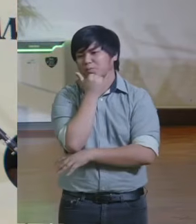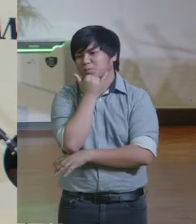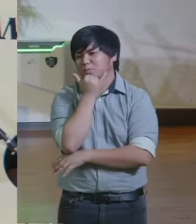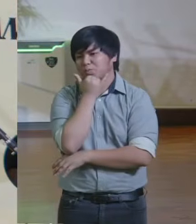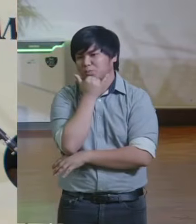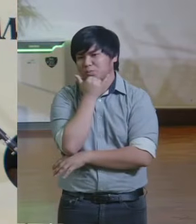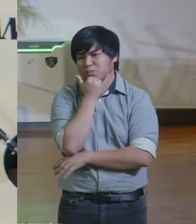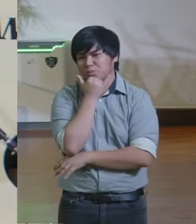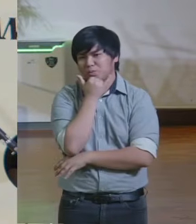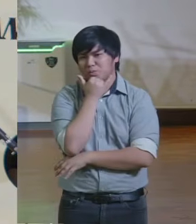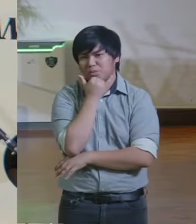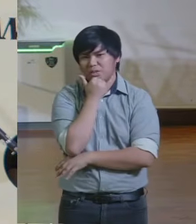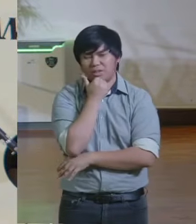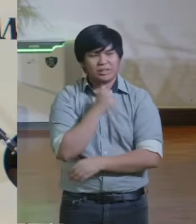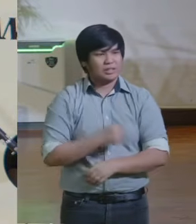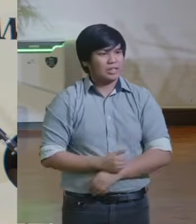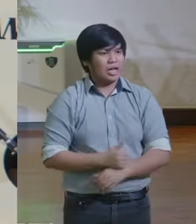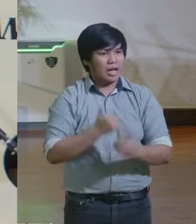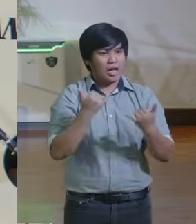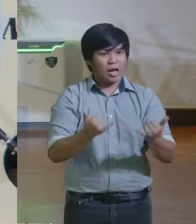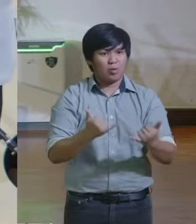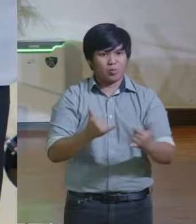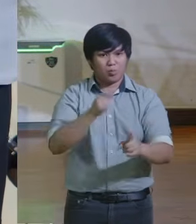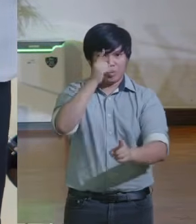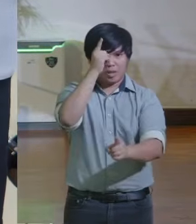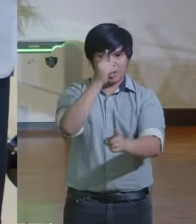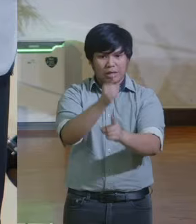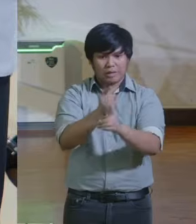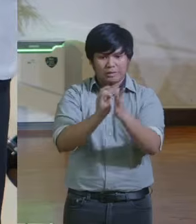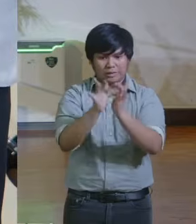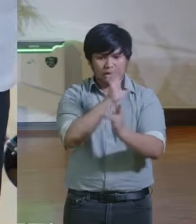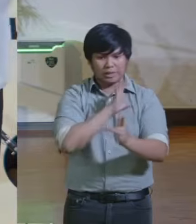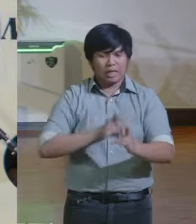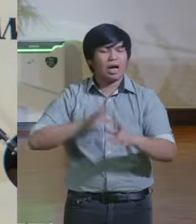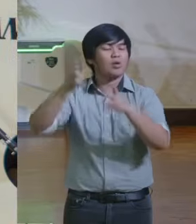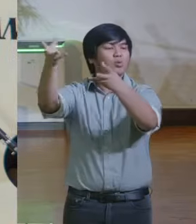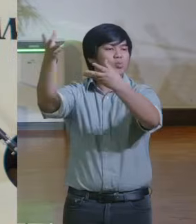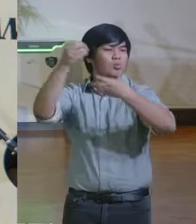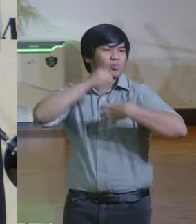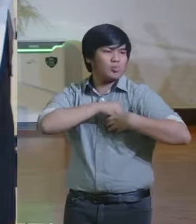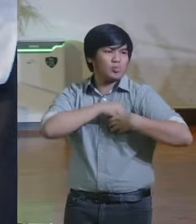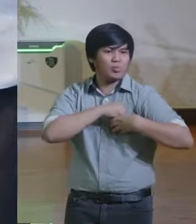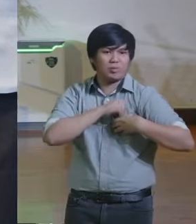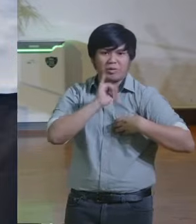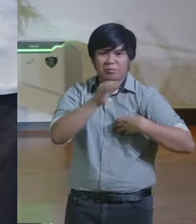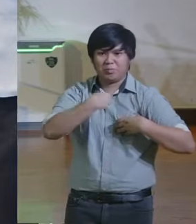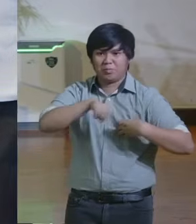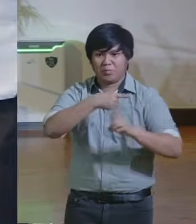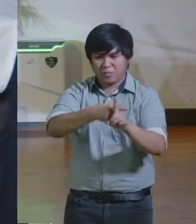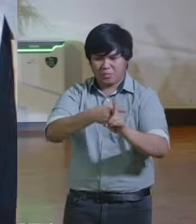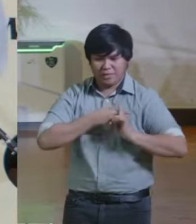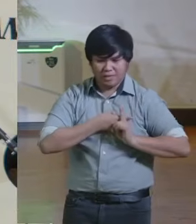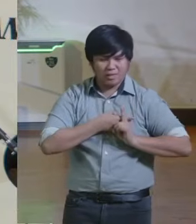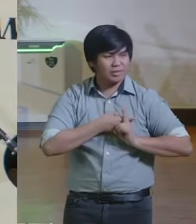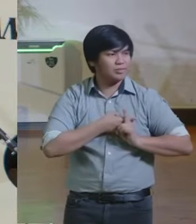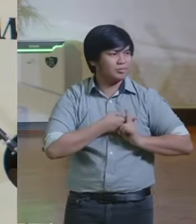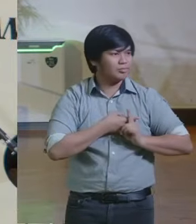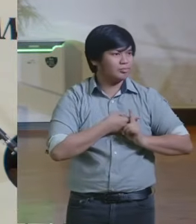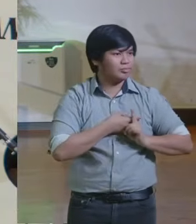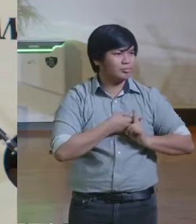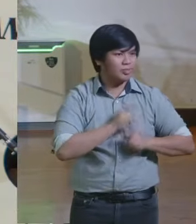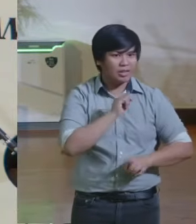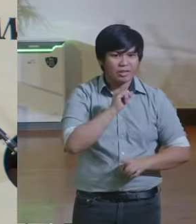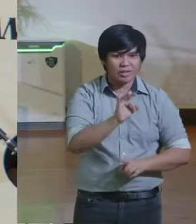yung righteousness na iyon ay binigay niya sa atin. 2 Corinthians 5:21. He